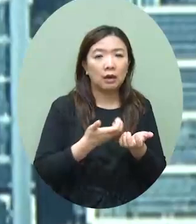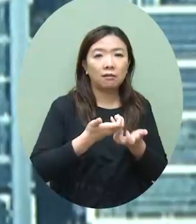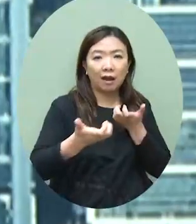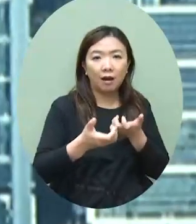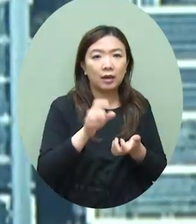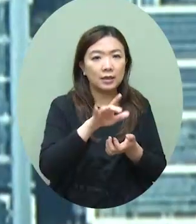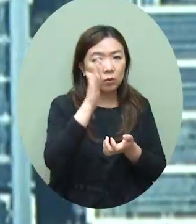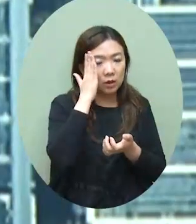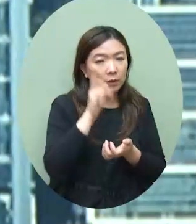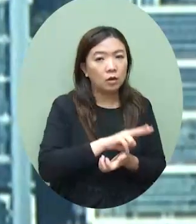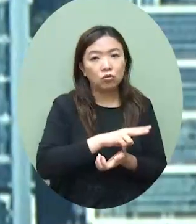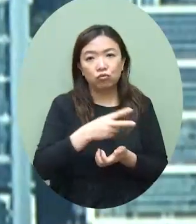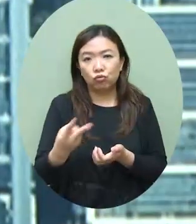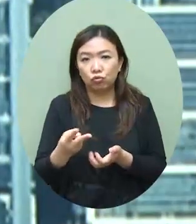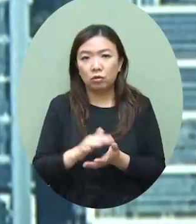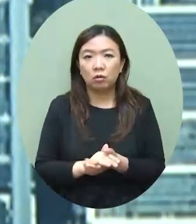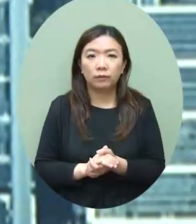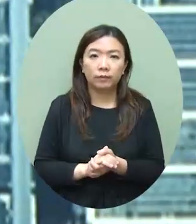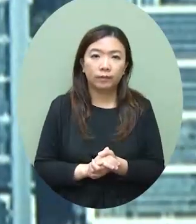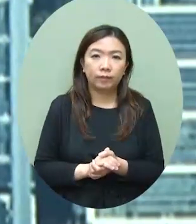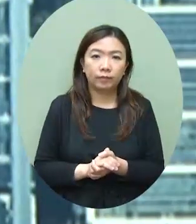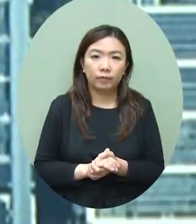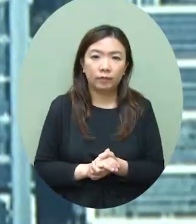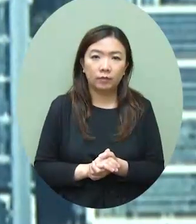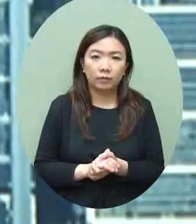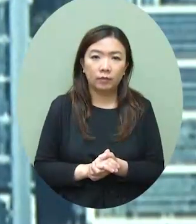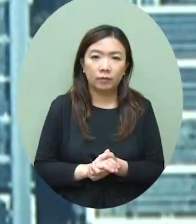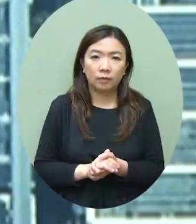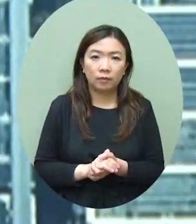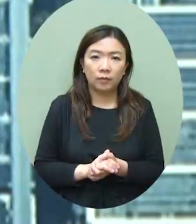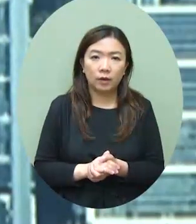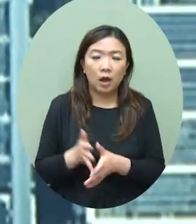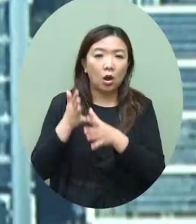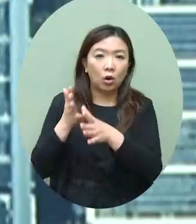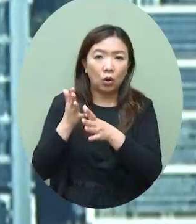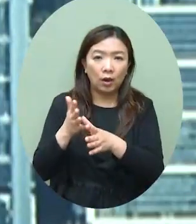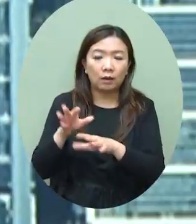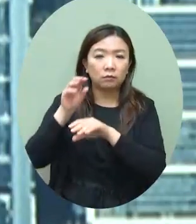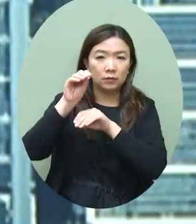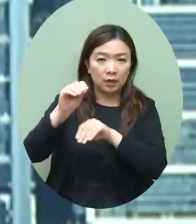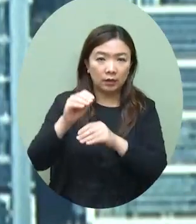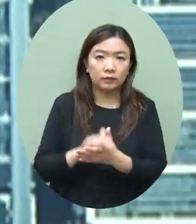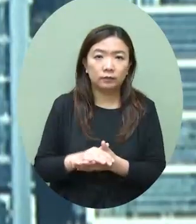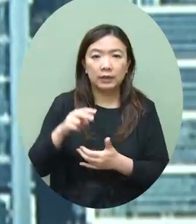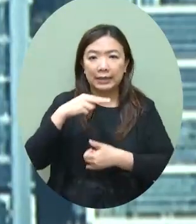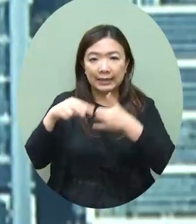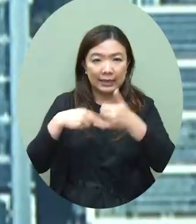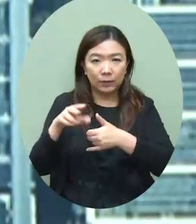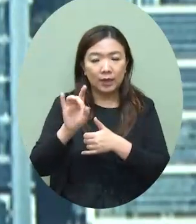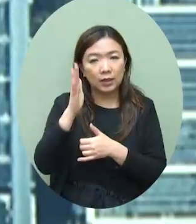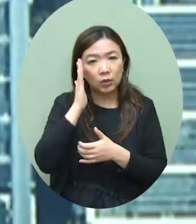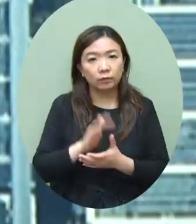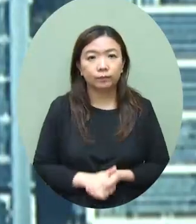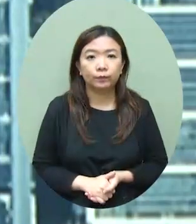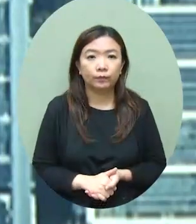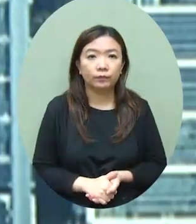酒店咧，係轉身做咗呢個俾旅客嚟到預訂嘅檢疫酒店。